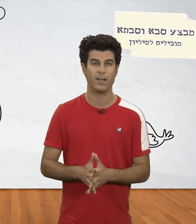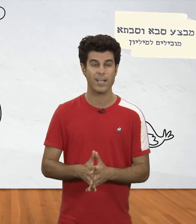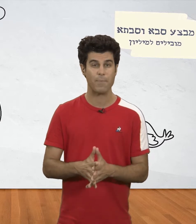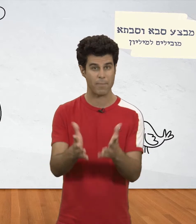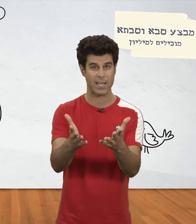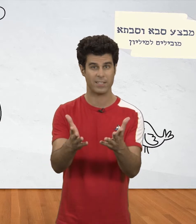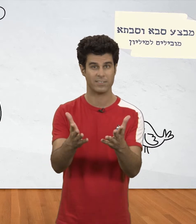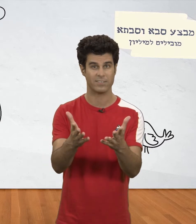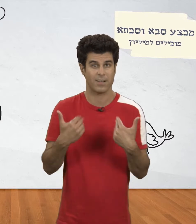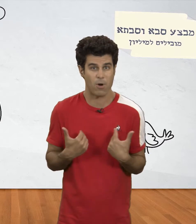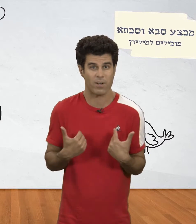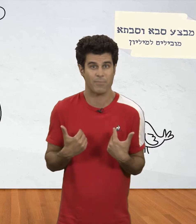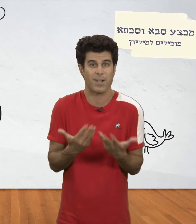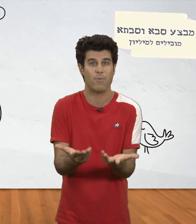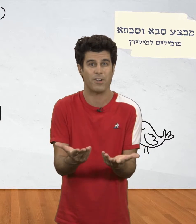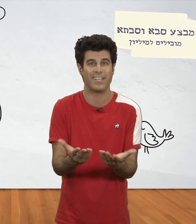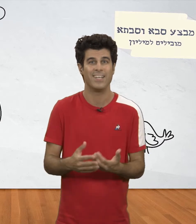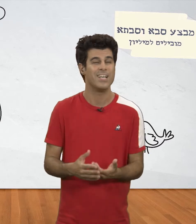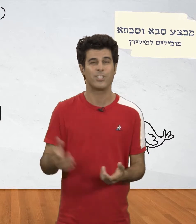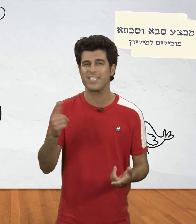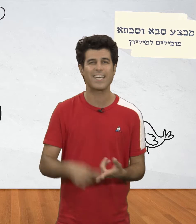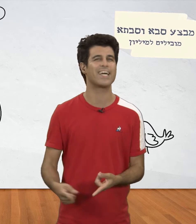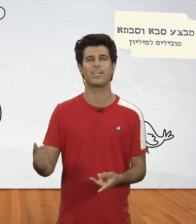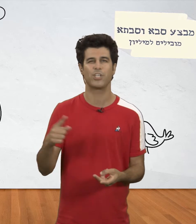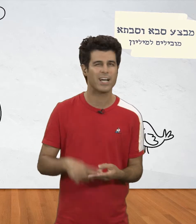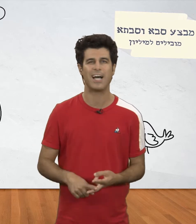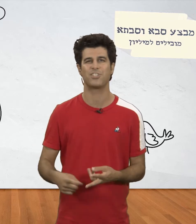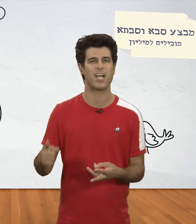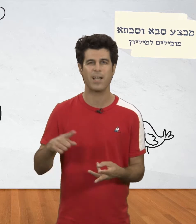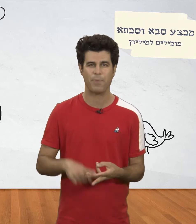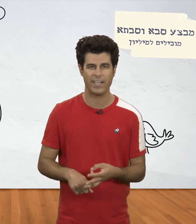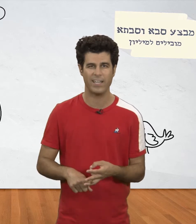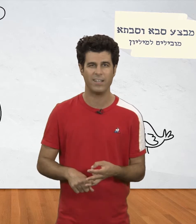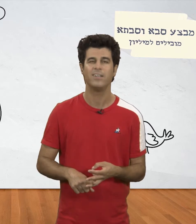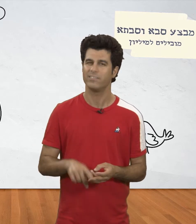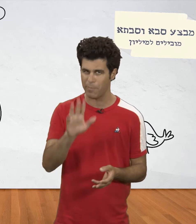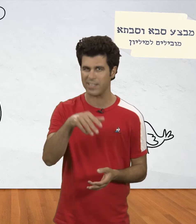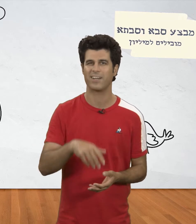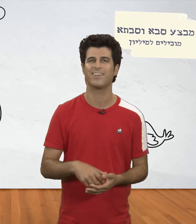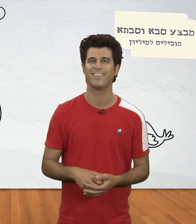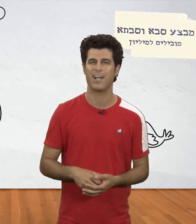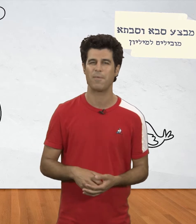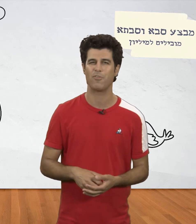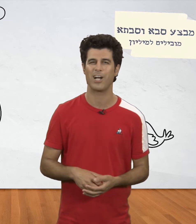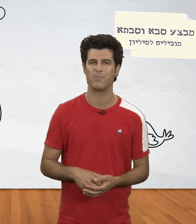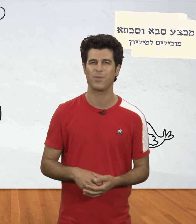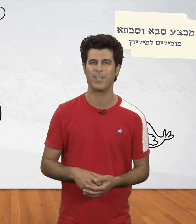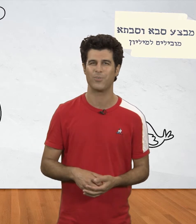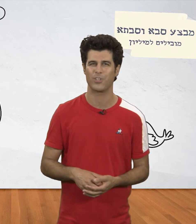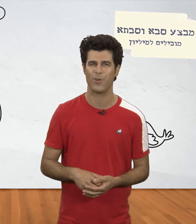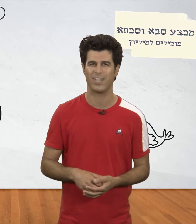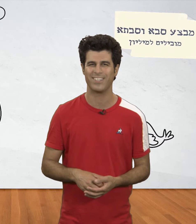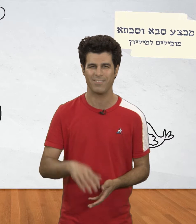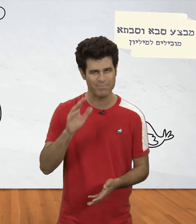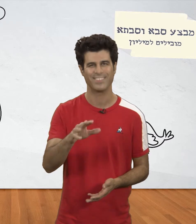מבוגר היה פעם ילד, כמוכם, כמוני, ששיחק, שרץ, שהיה פעיל, ובטח גם המבוגרים